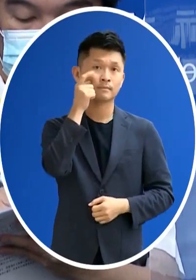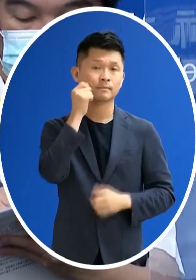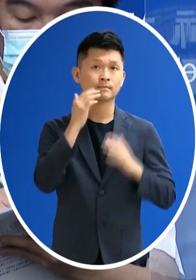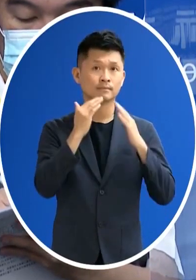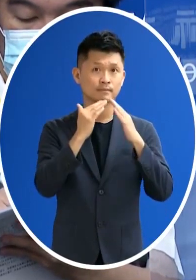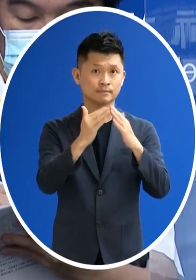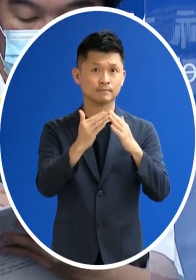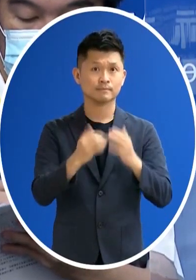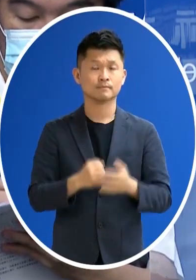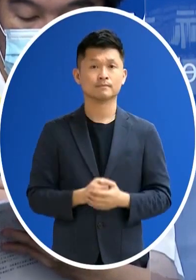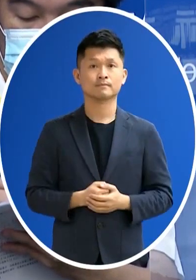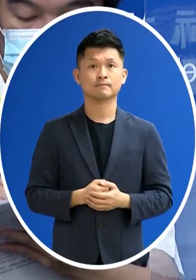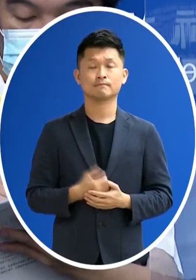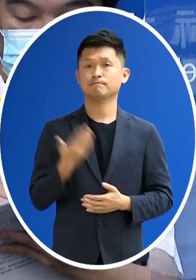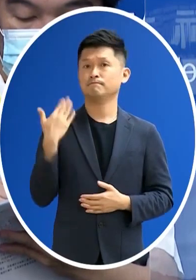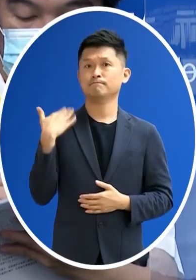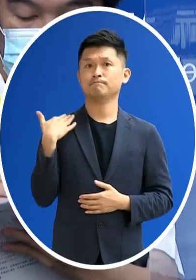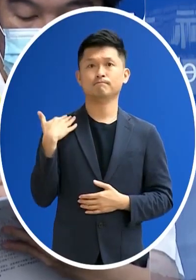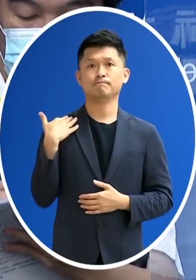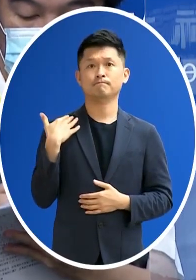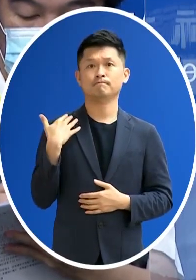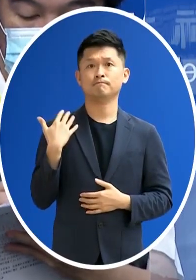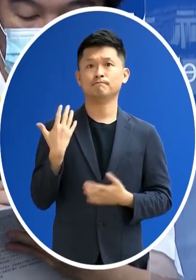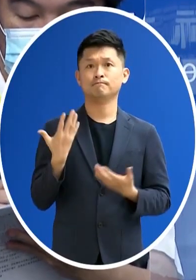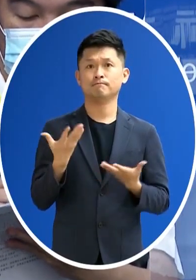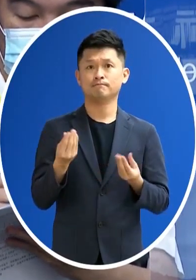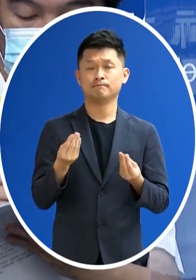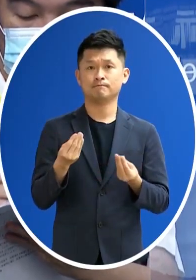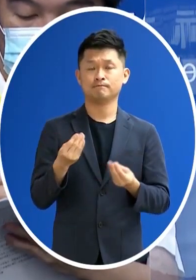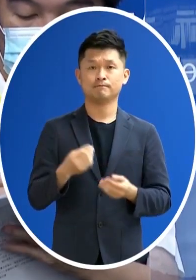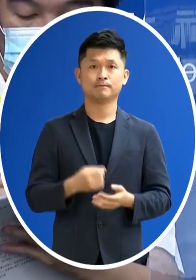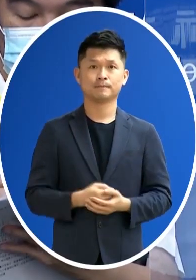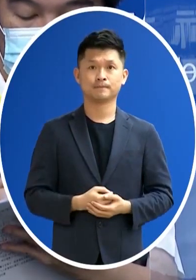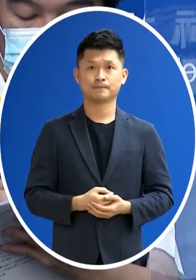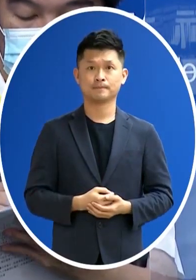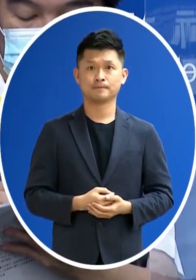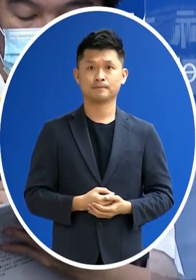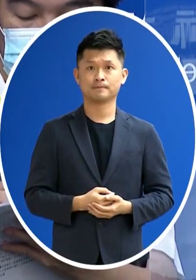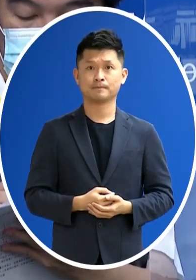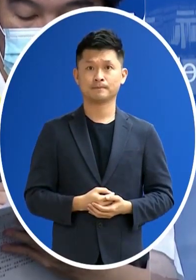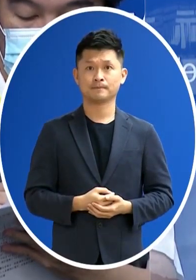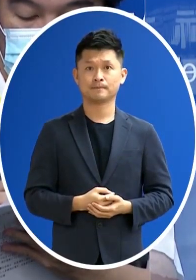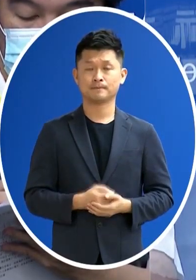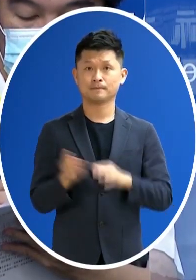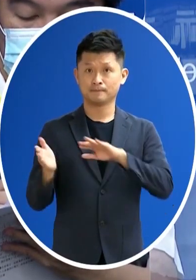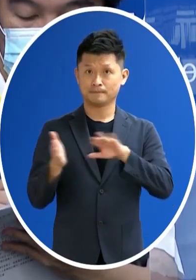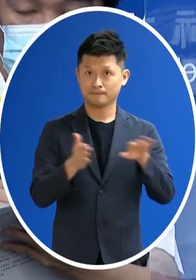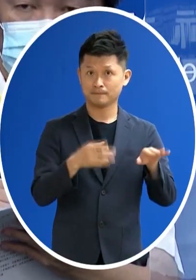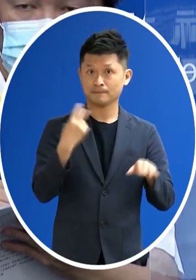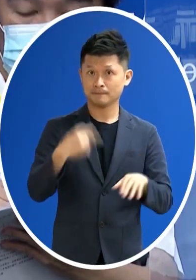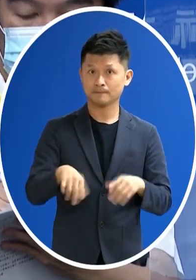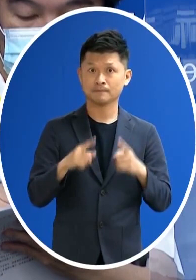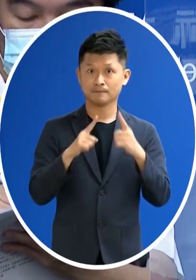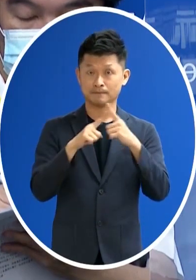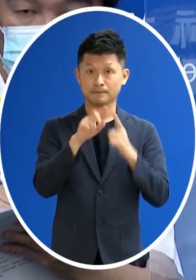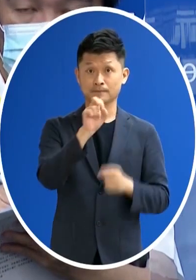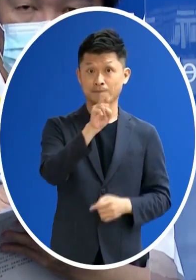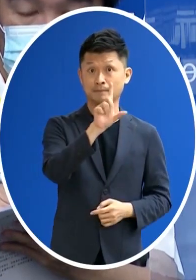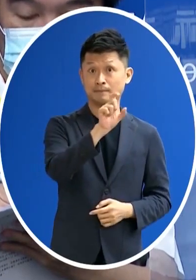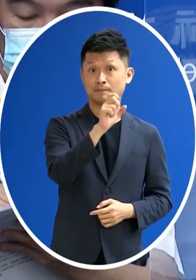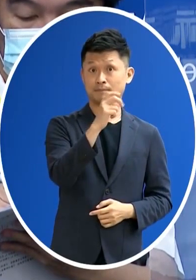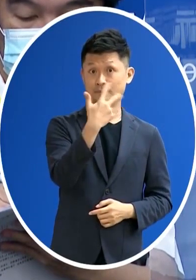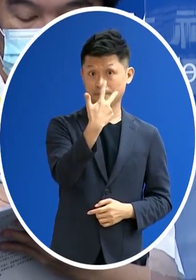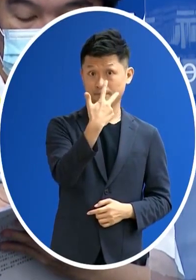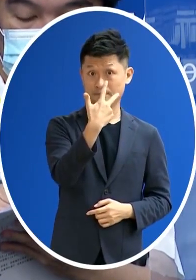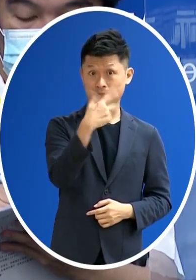以往这边哈还没有，在这一波里面没有确诊的个案。那其中呢，这个267例